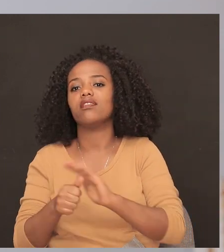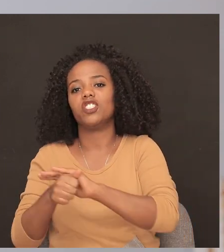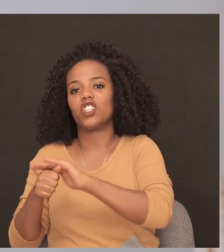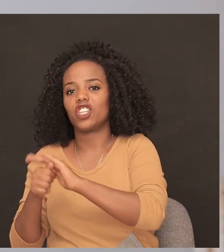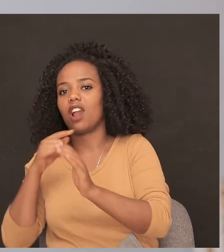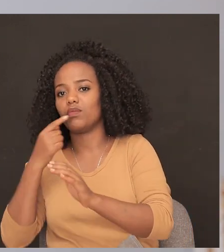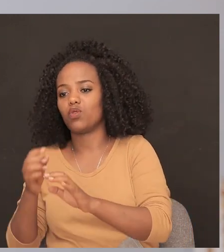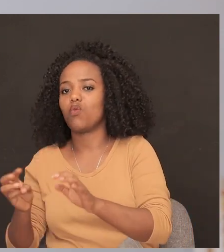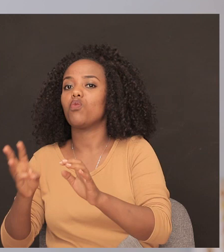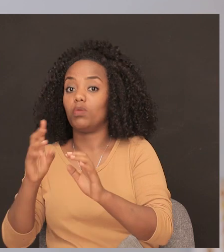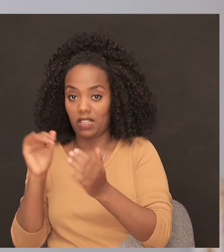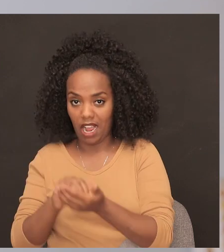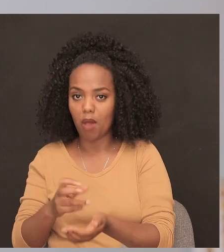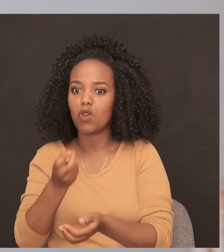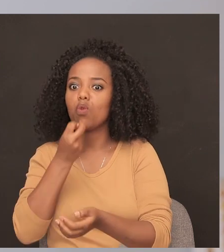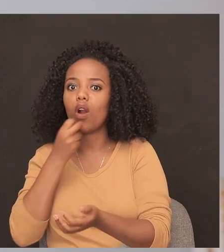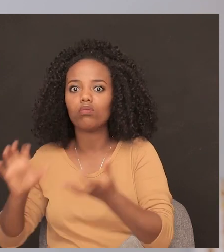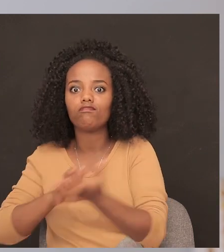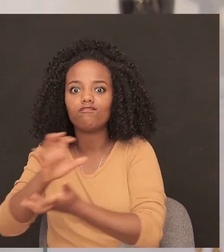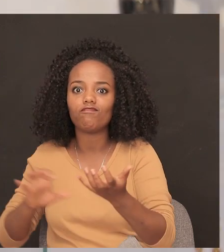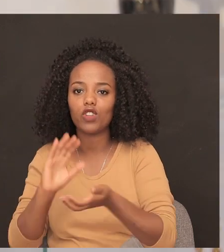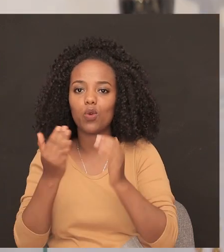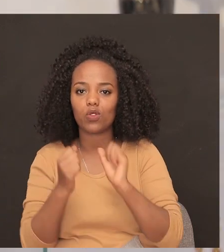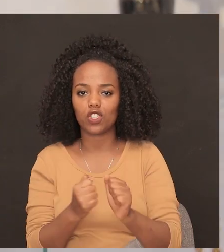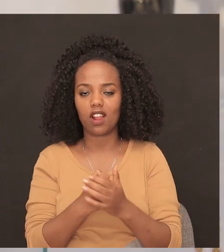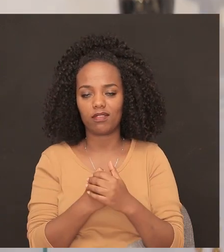ጋር እንዳሉት ውሃውም ተናወጠ።